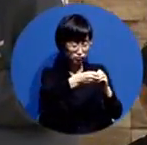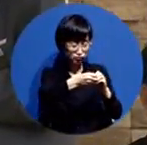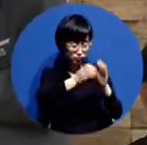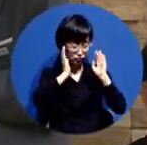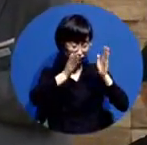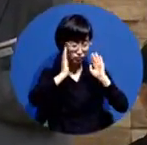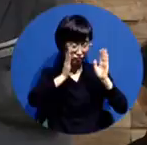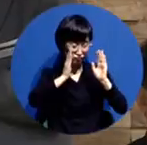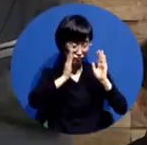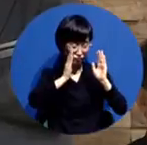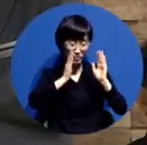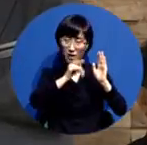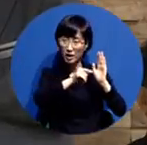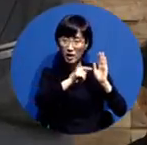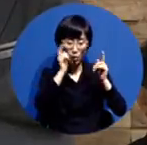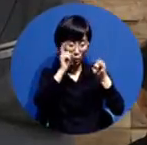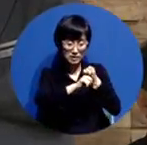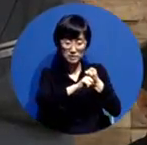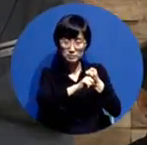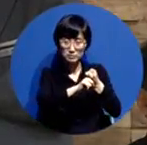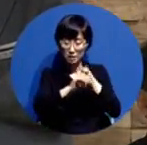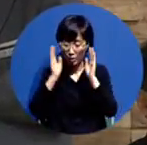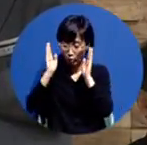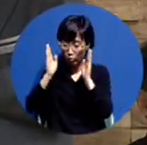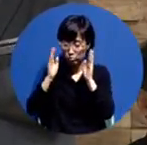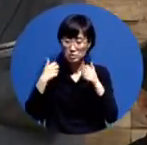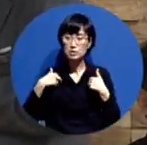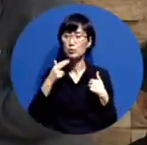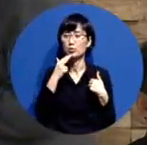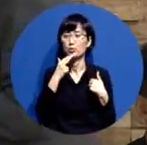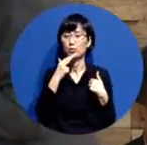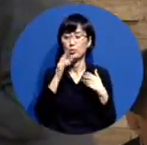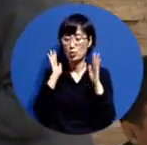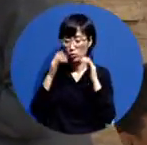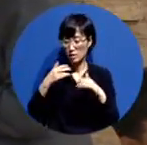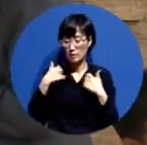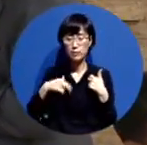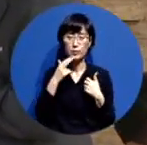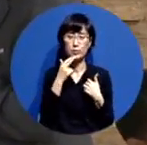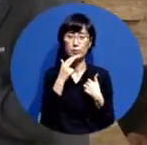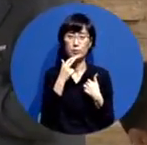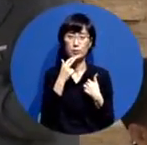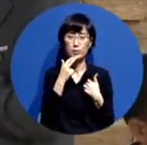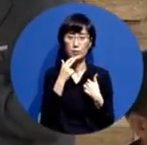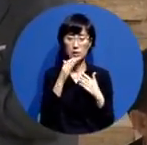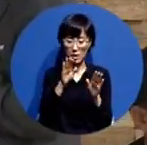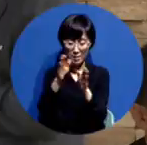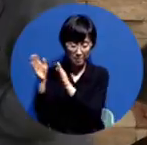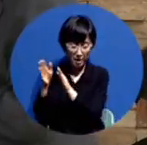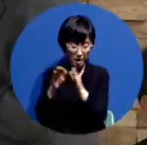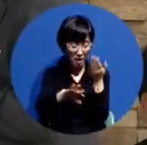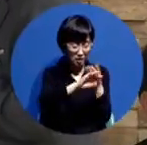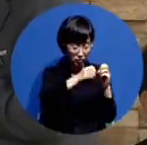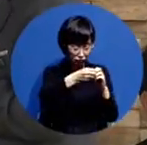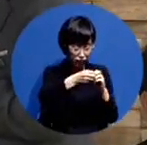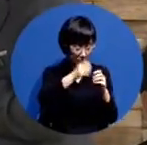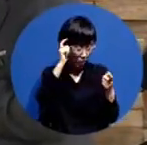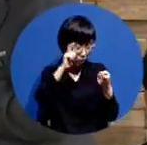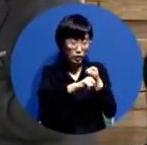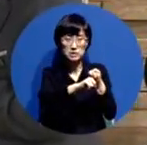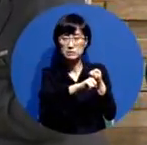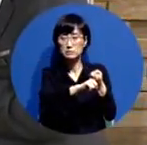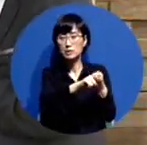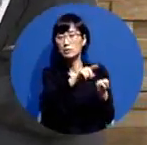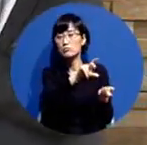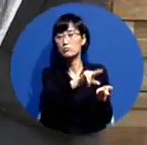재미를못느끼게된거죠 因此你觉得学习没什么意思 그렇다면학업에재미를느낄수있도록하나님이우리렘넌트